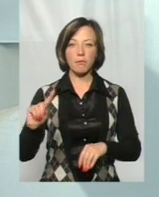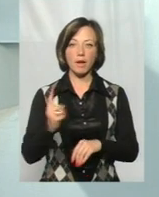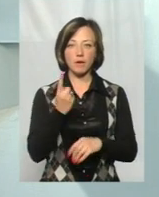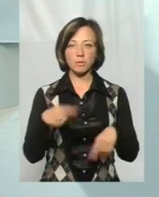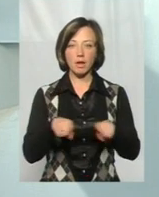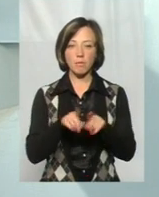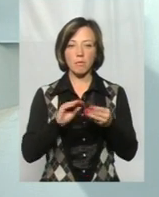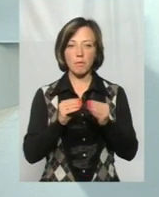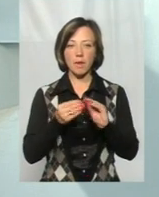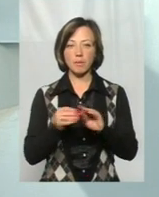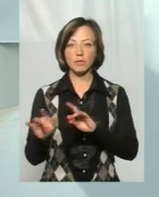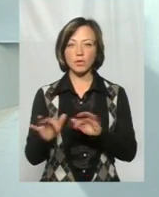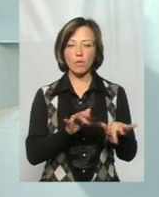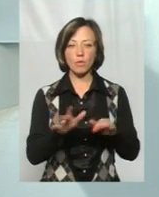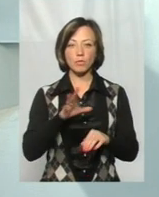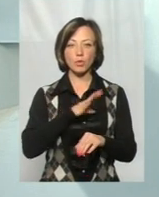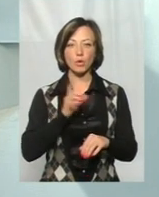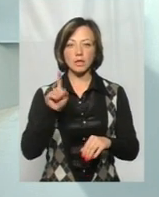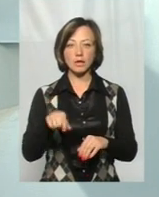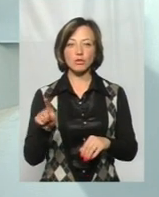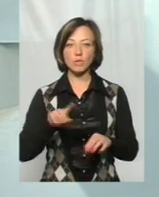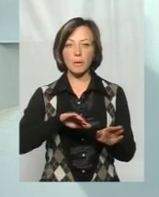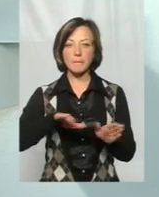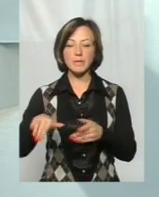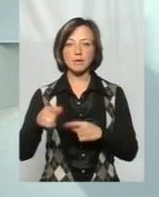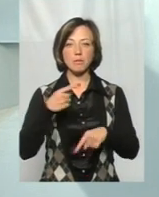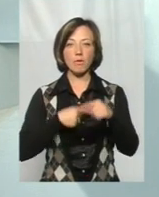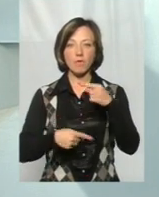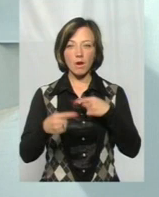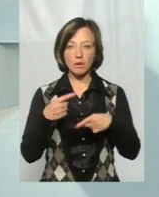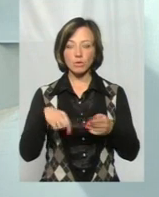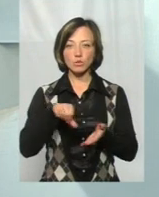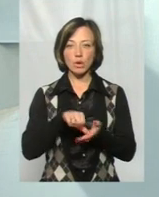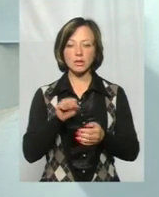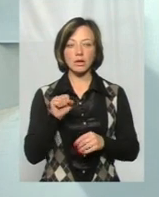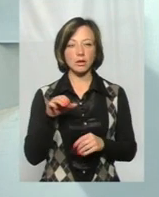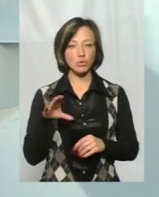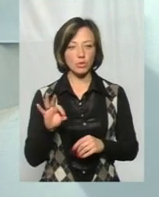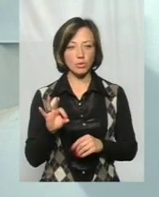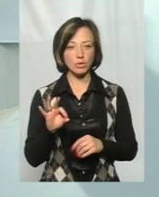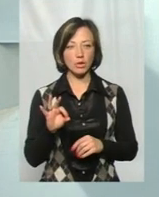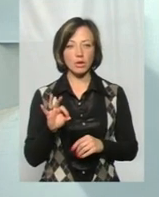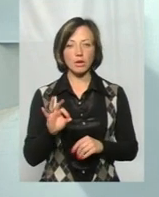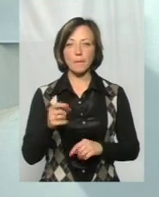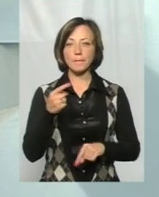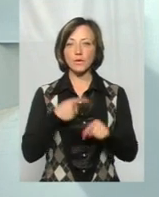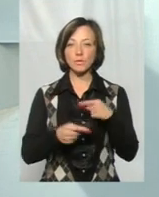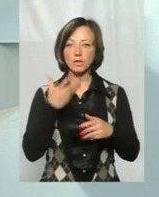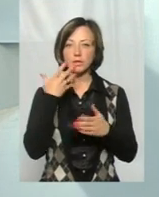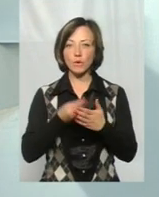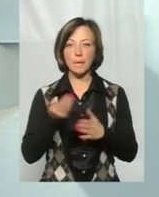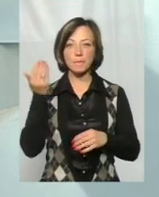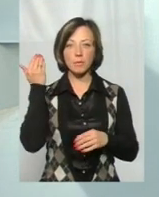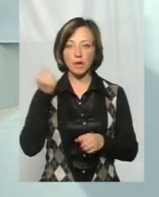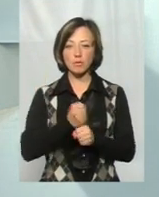такими проблемними кроками стало те, що після повернення учасники АТО повернутися на свої